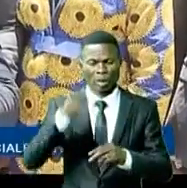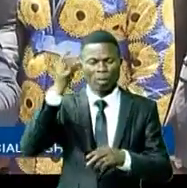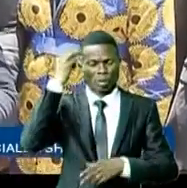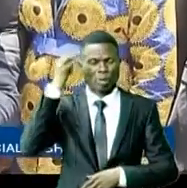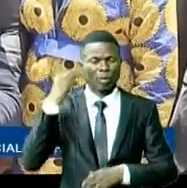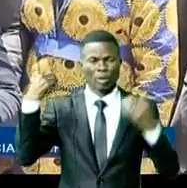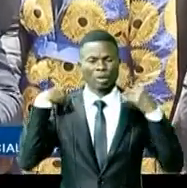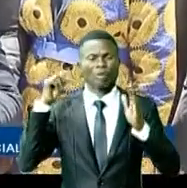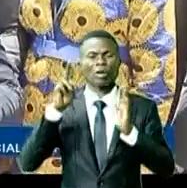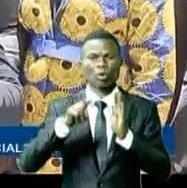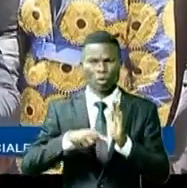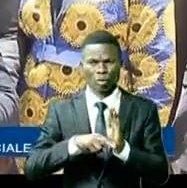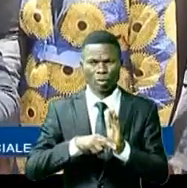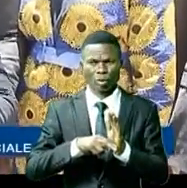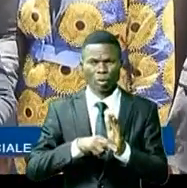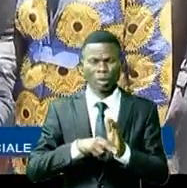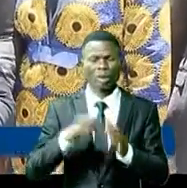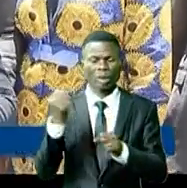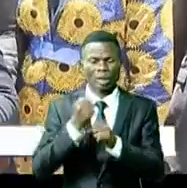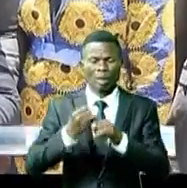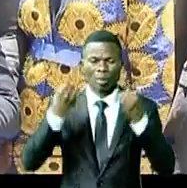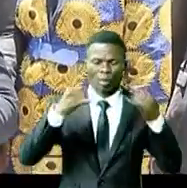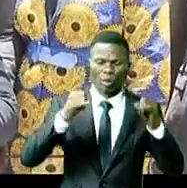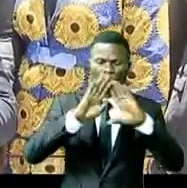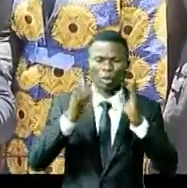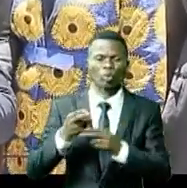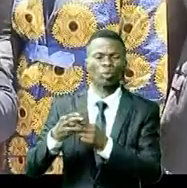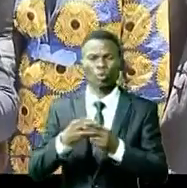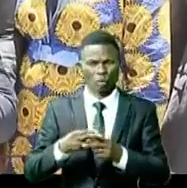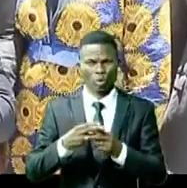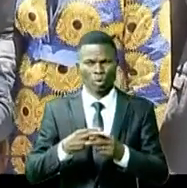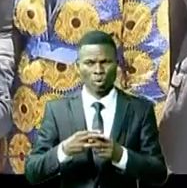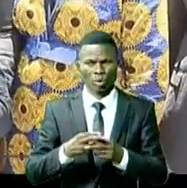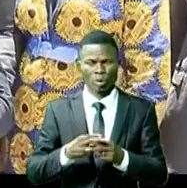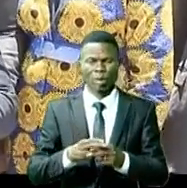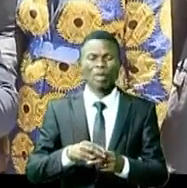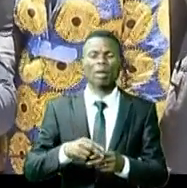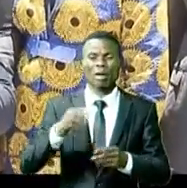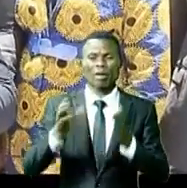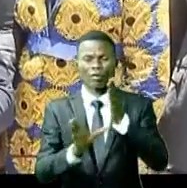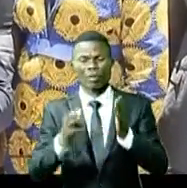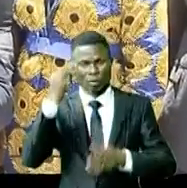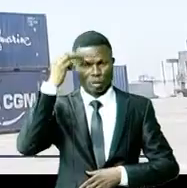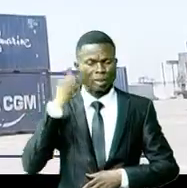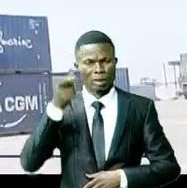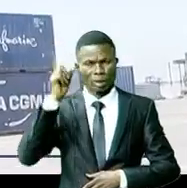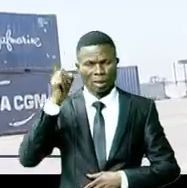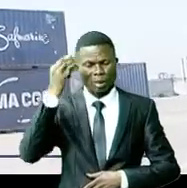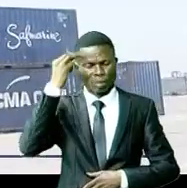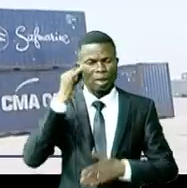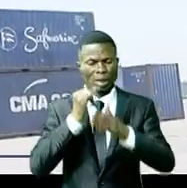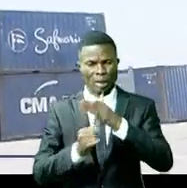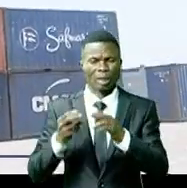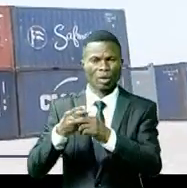ministre et chef du gouvernement, les services de renseignement et de sécurité, les VPM, les vice-premiers ministres, ministre de